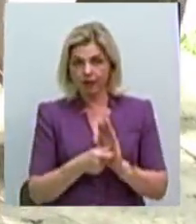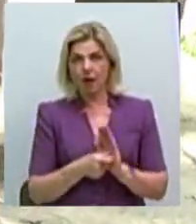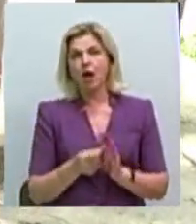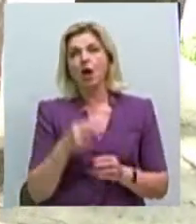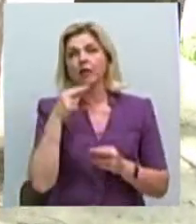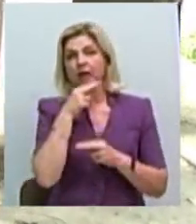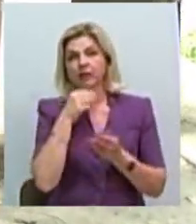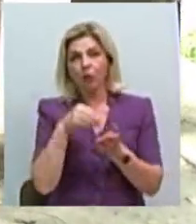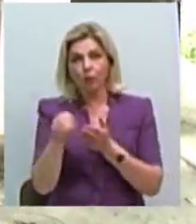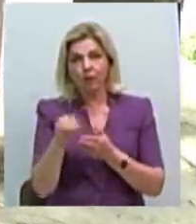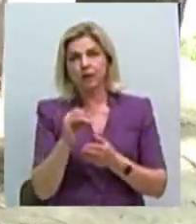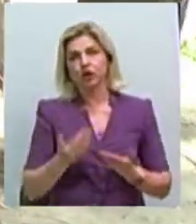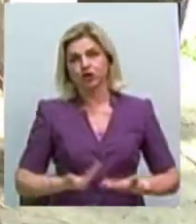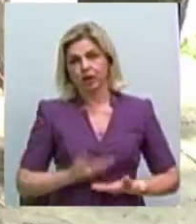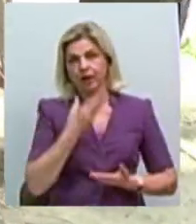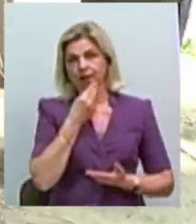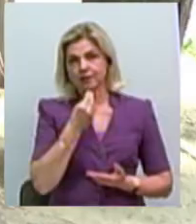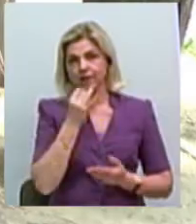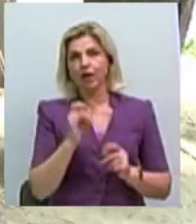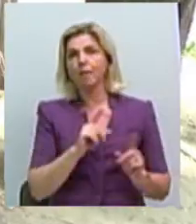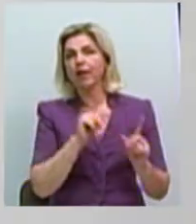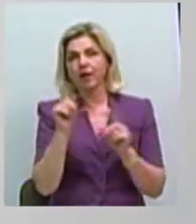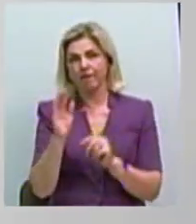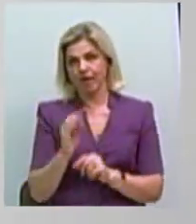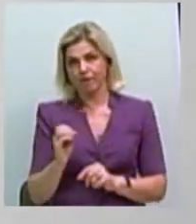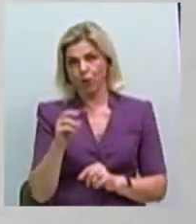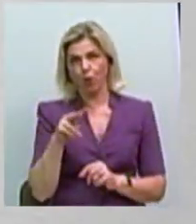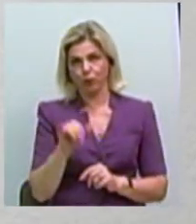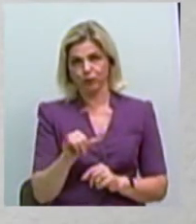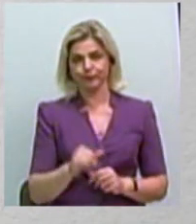медикаменти і жити красиво, і поїхати в Європу.